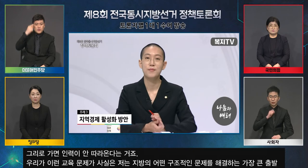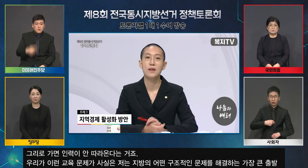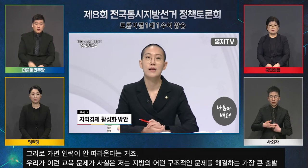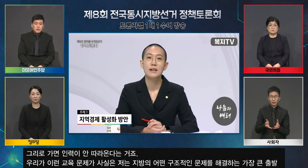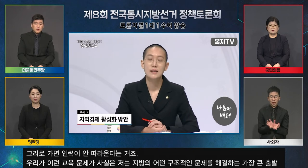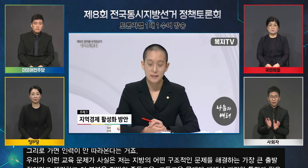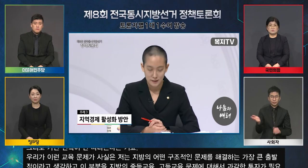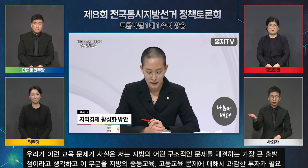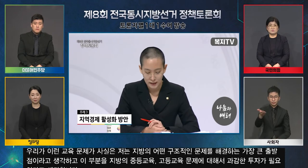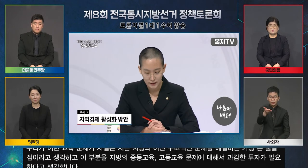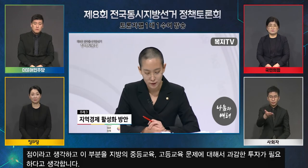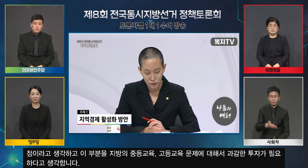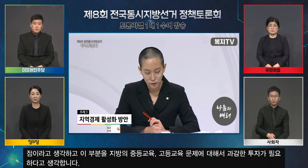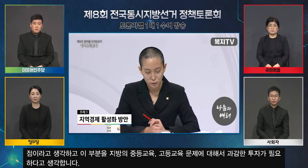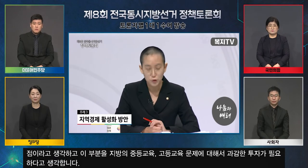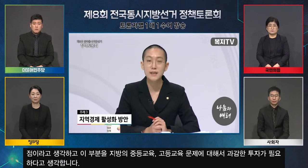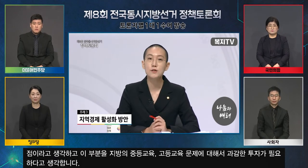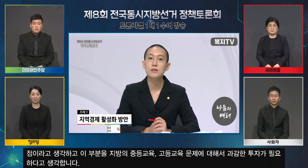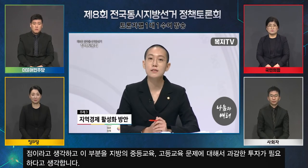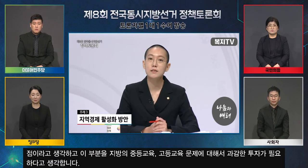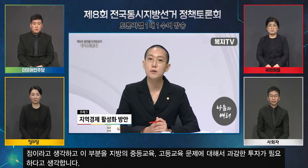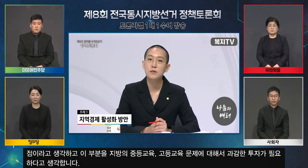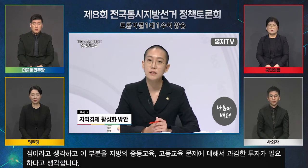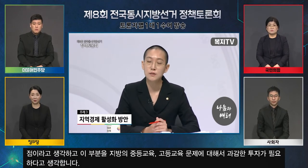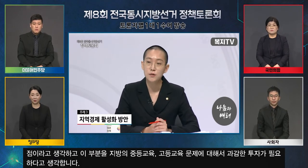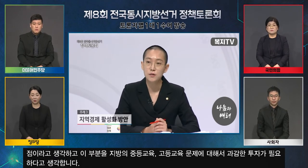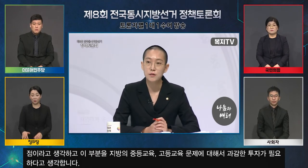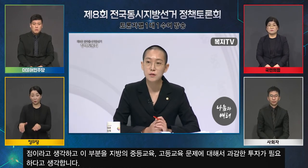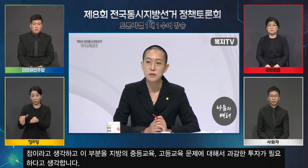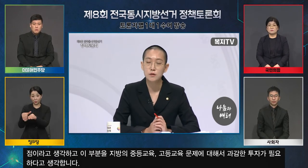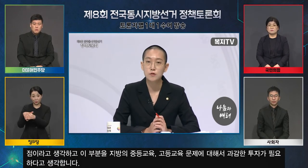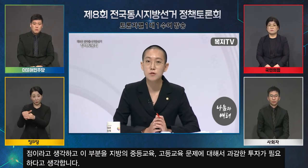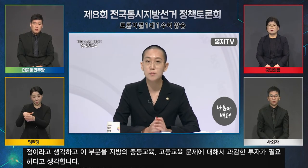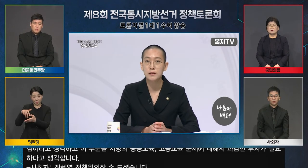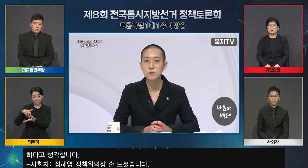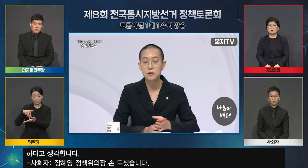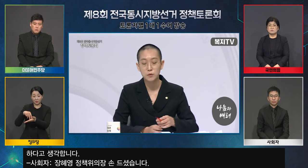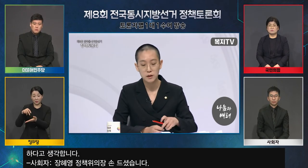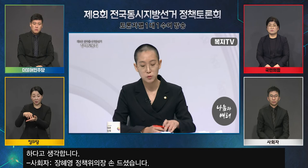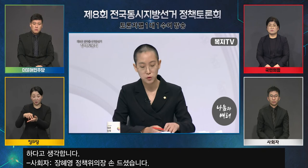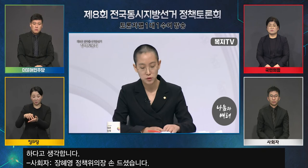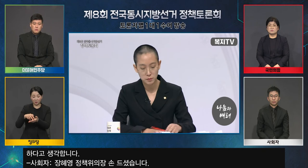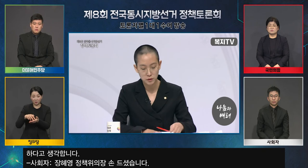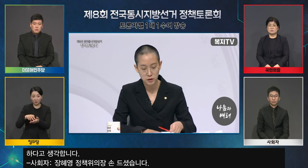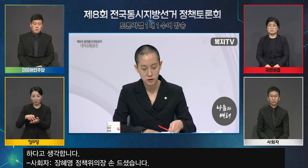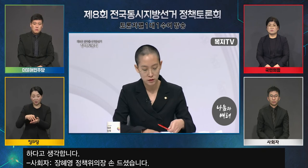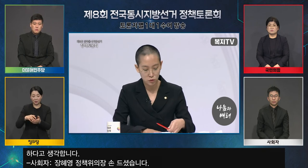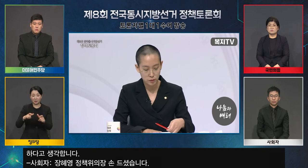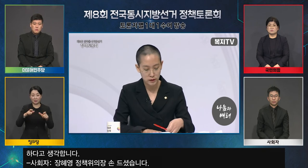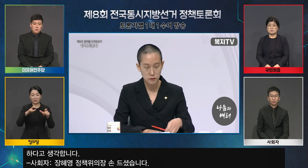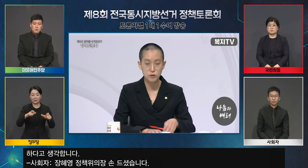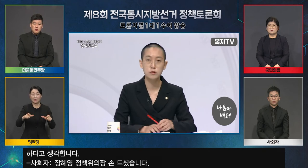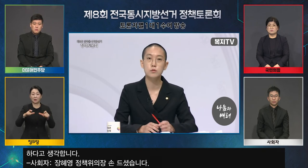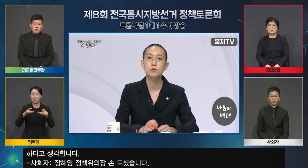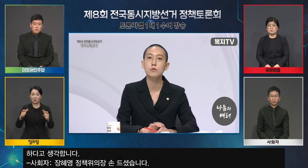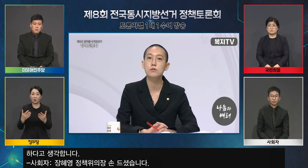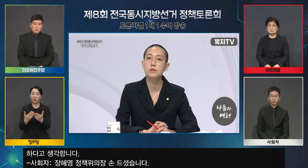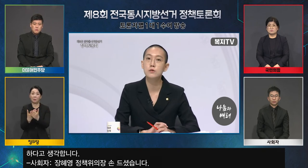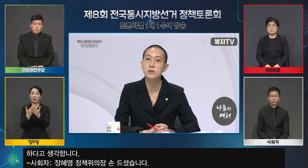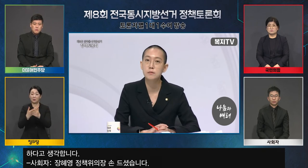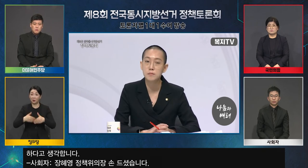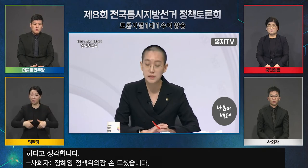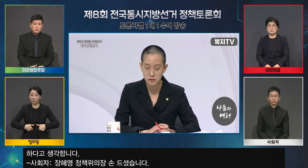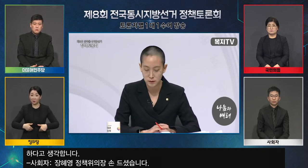손드셨습니다. 문화적인 측면에서 지역균형 발전을 위한 노력이 필요하다고 말씀해주신